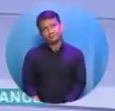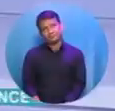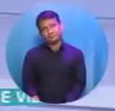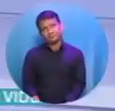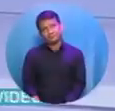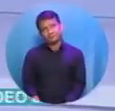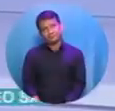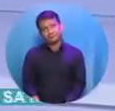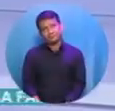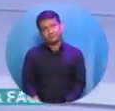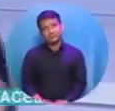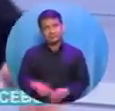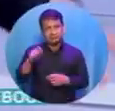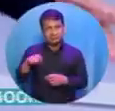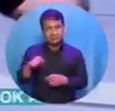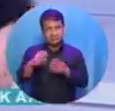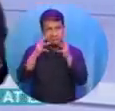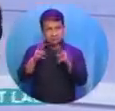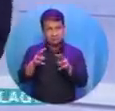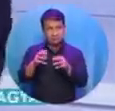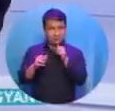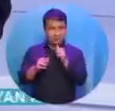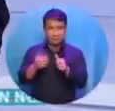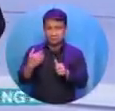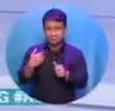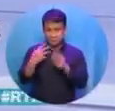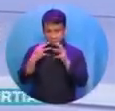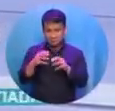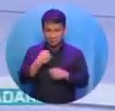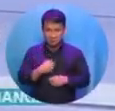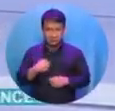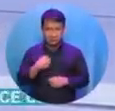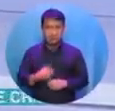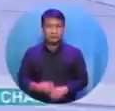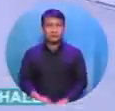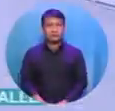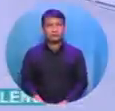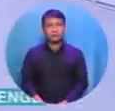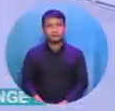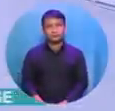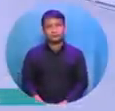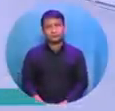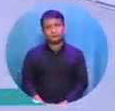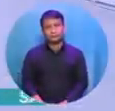Kailangan nanonood din to. Pag hindi nanonood din, sorry pa rin. Sige, pindot.